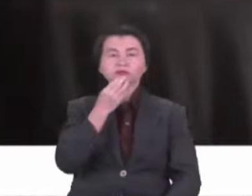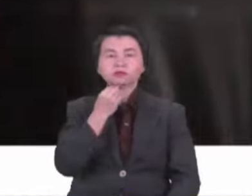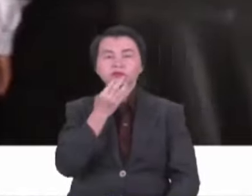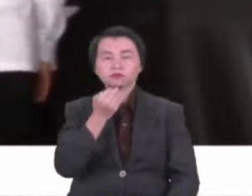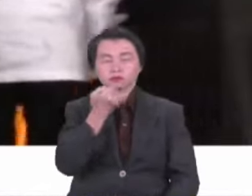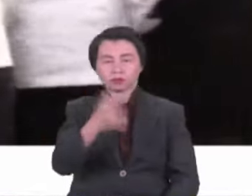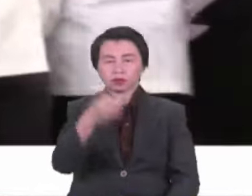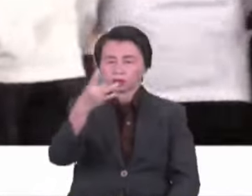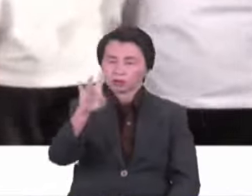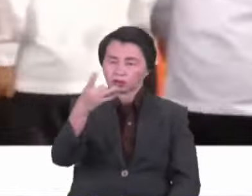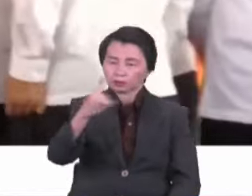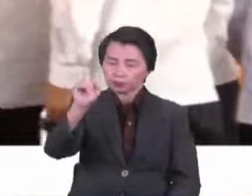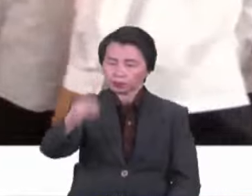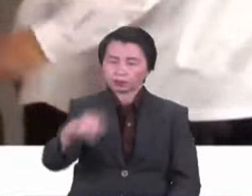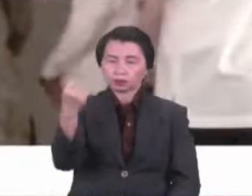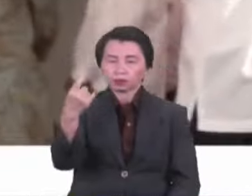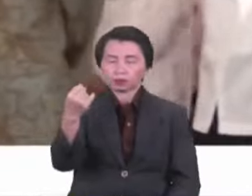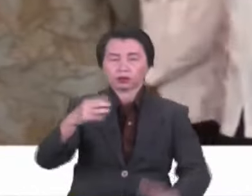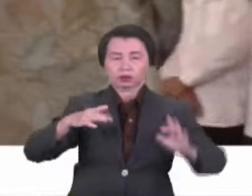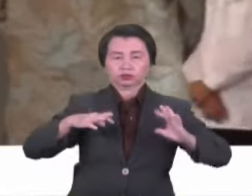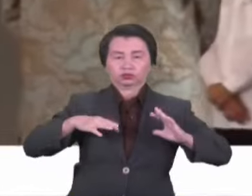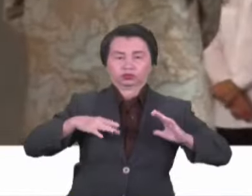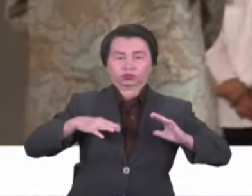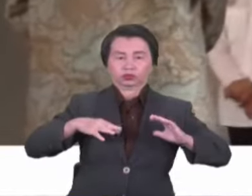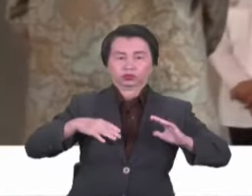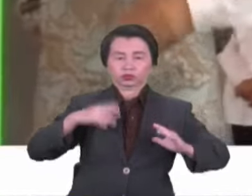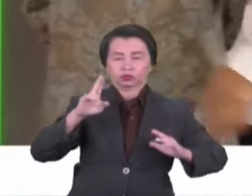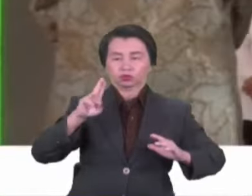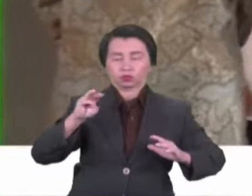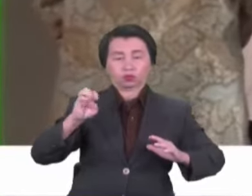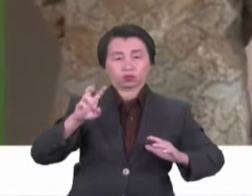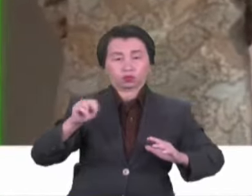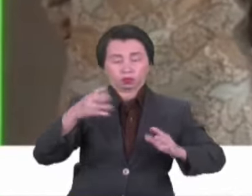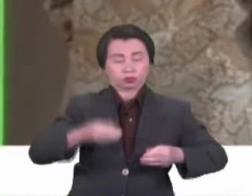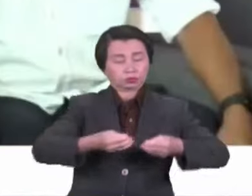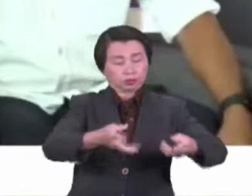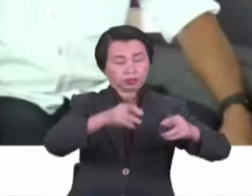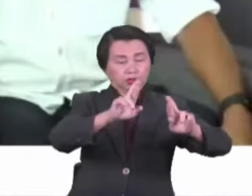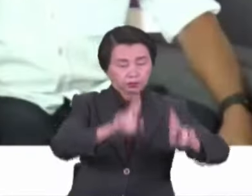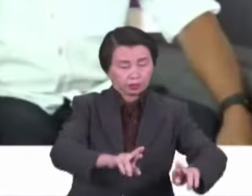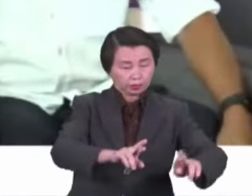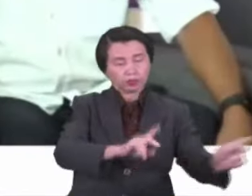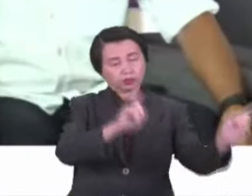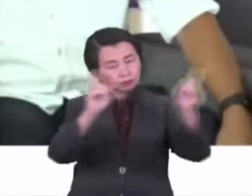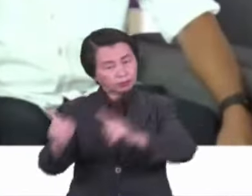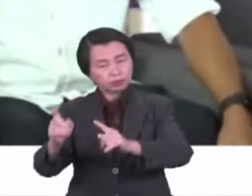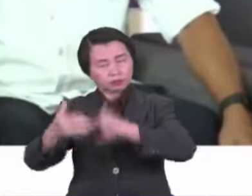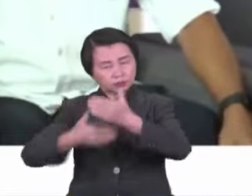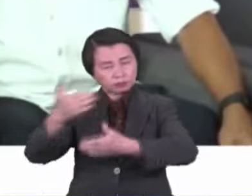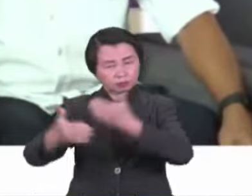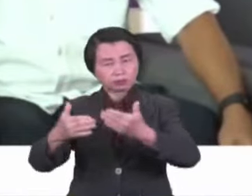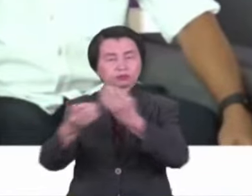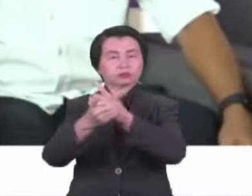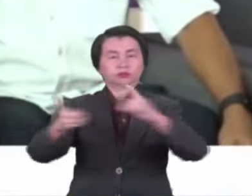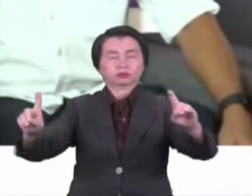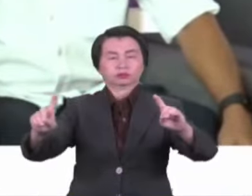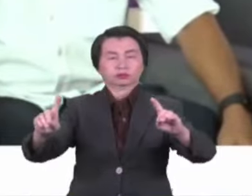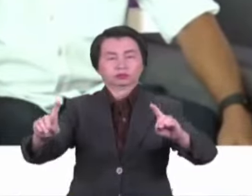memaklumkan 18 November ini sebagai cuti umum bagi memberi laluan kepada rakyat negeri ini menunaikan proses